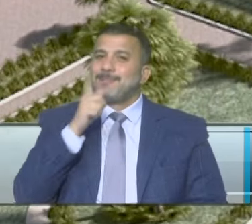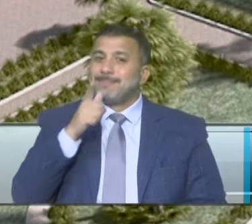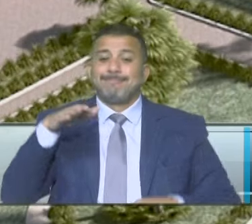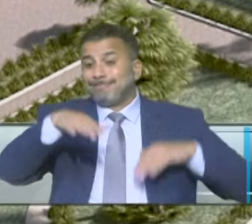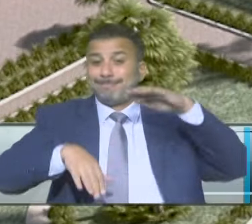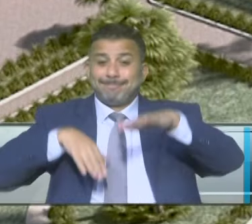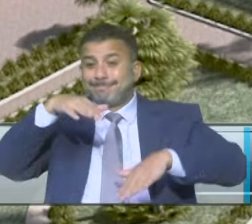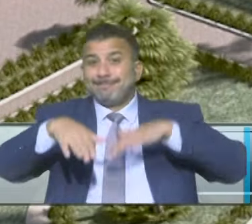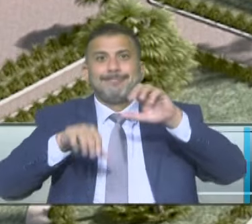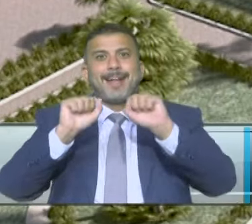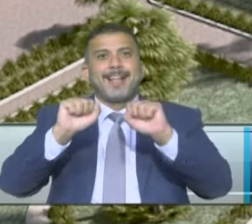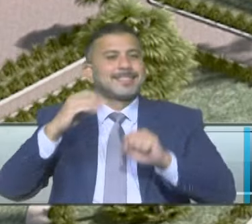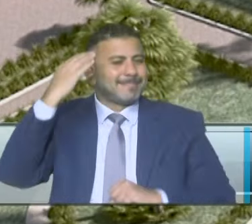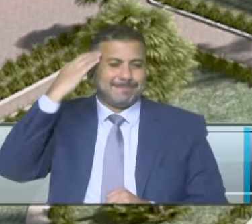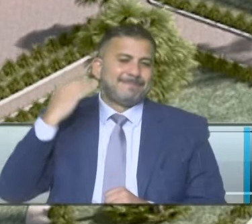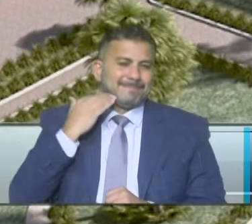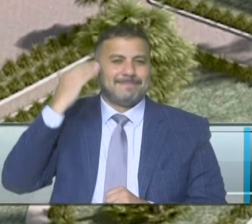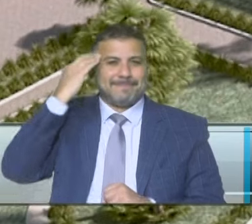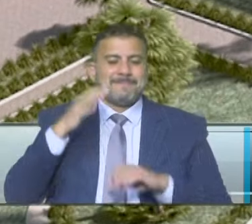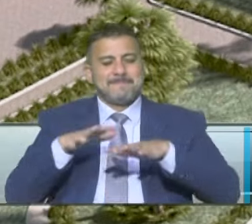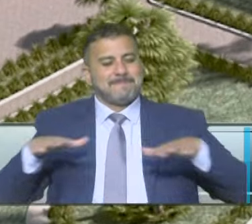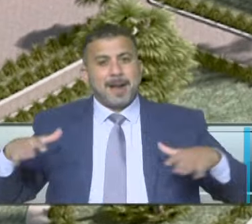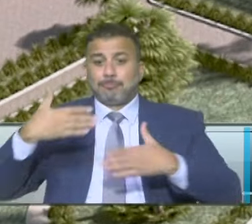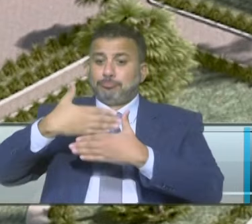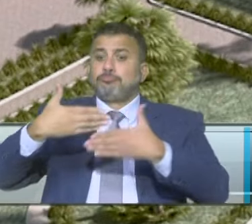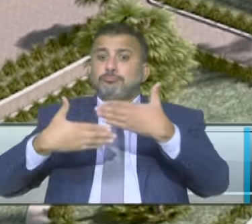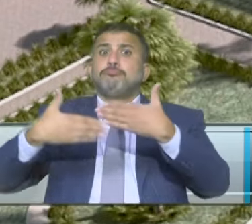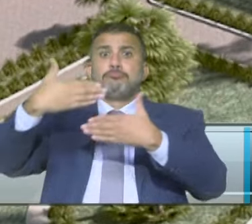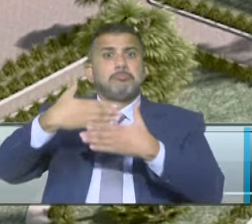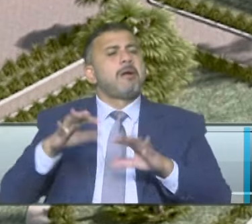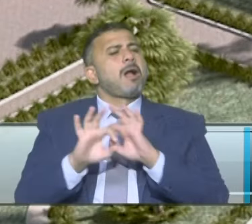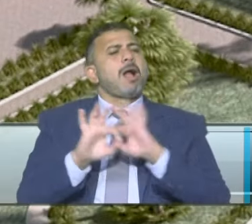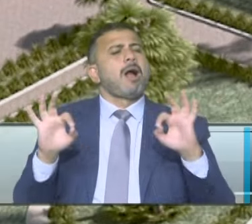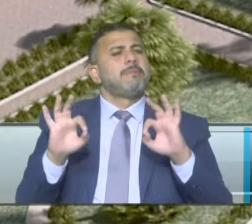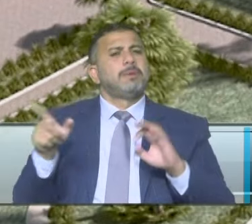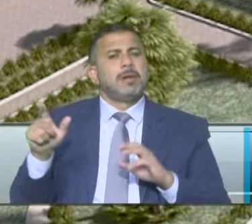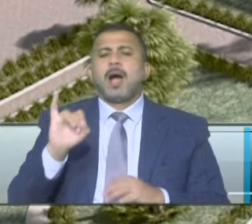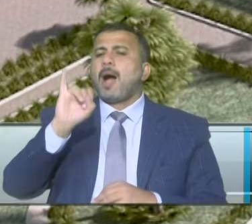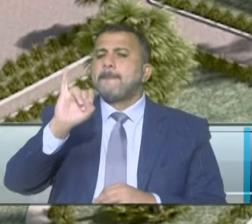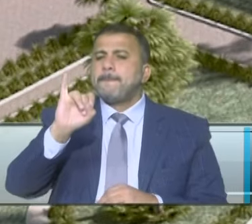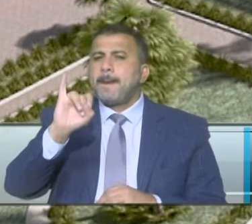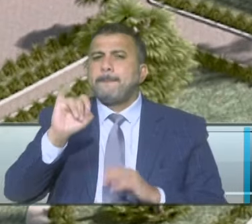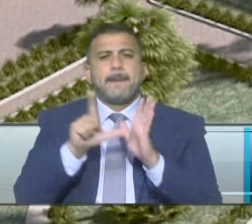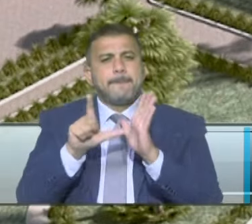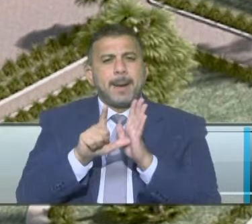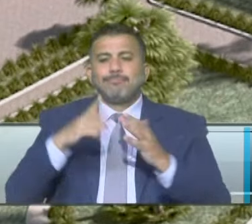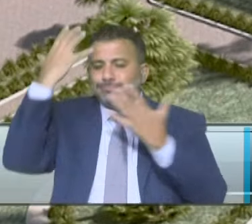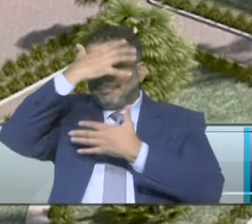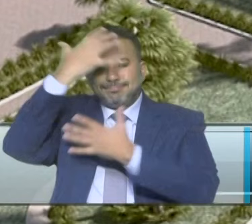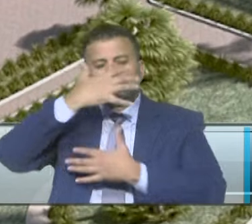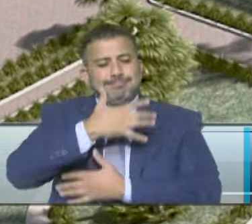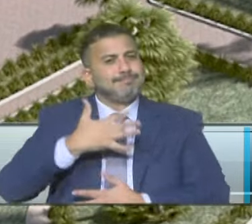للسيدات بتتوفر فيه بيتوفر فيه مبنى متكامل الخدمات من دورات مياه مناطق استحمام